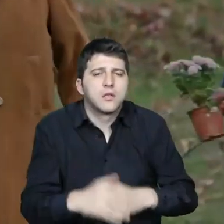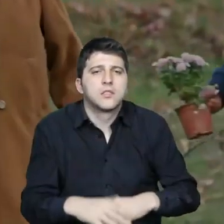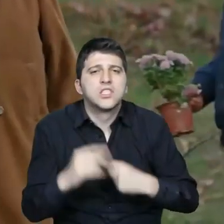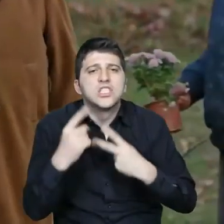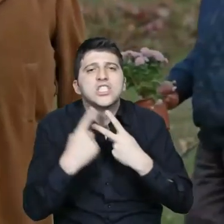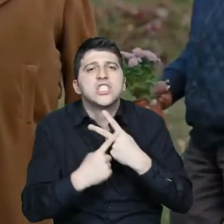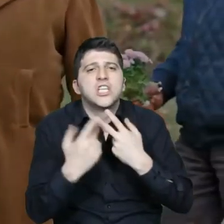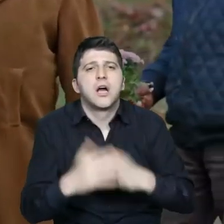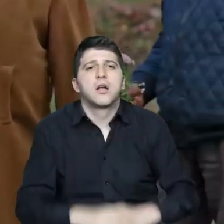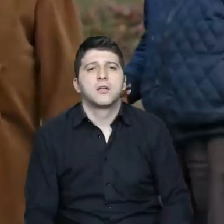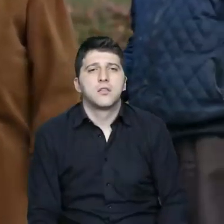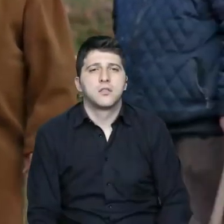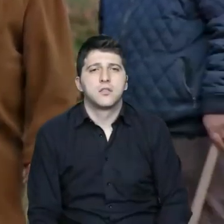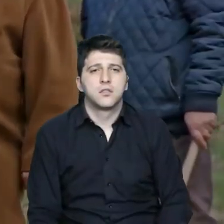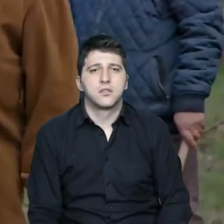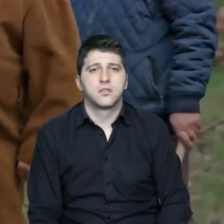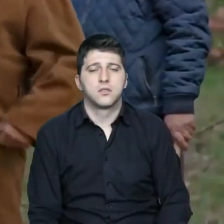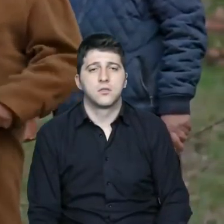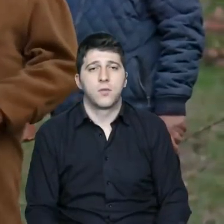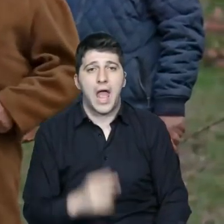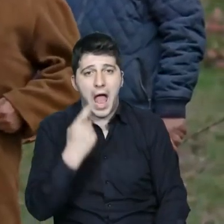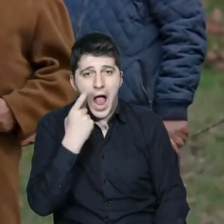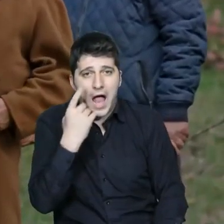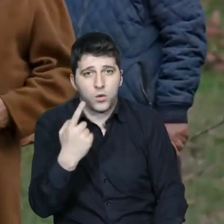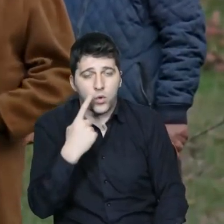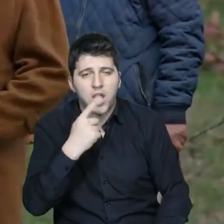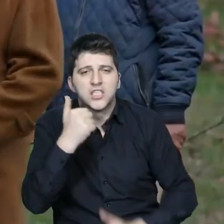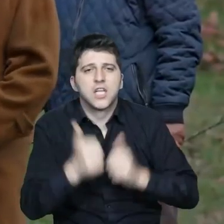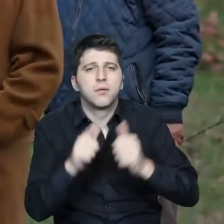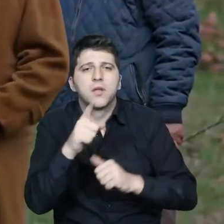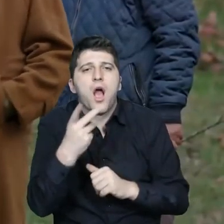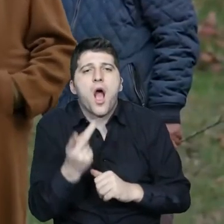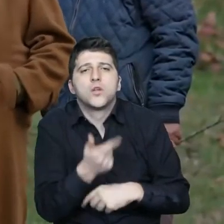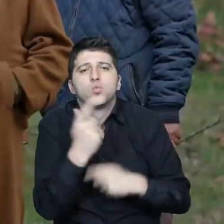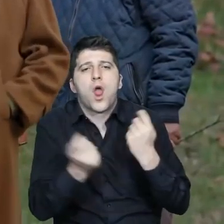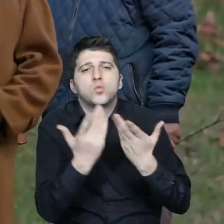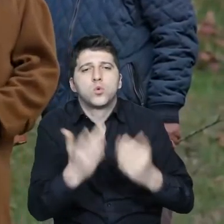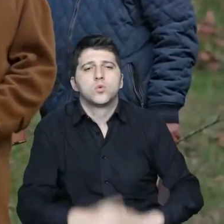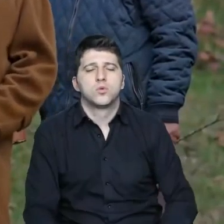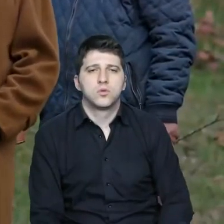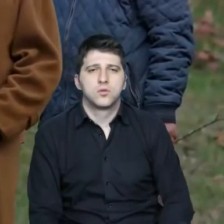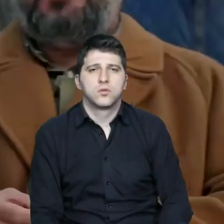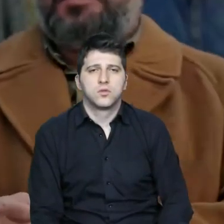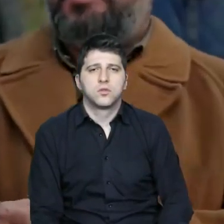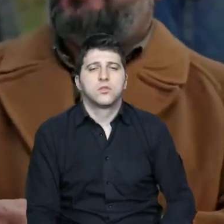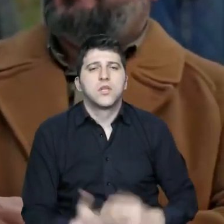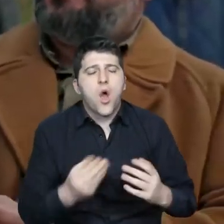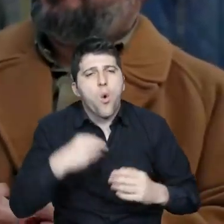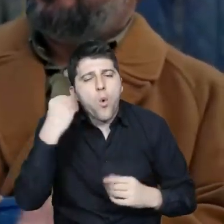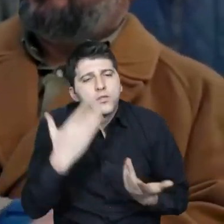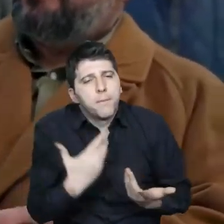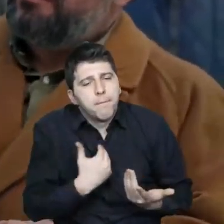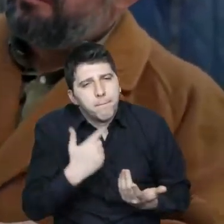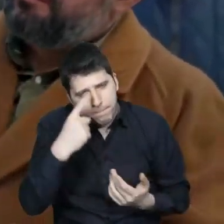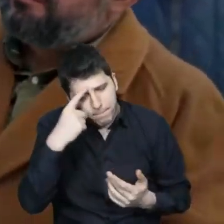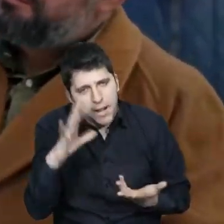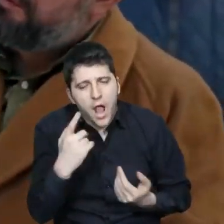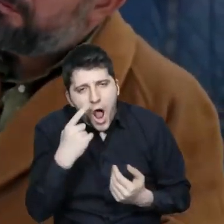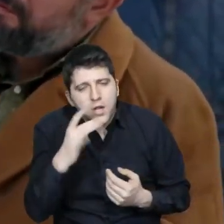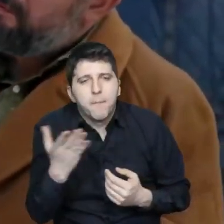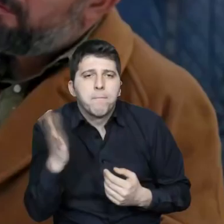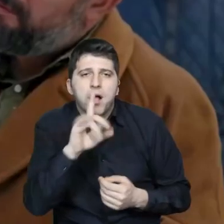Yaşar. Mezarlık. Hayırda yarışmamız lazım. Sen kaçmanın peşindesin. Ya hocam ben belki hayırda